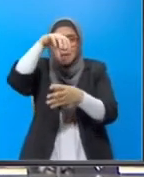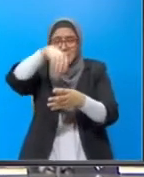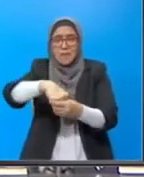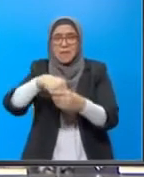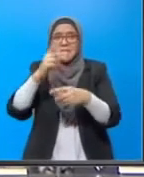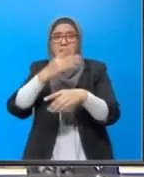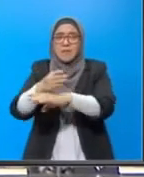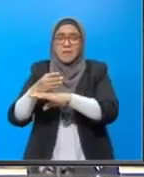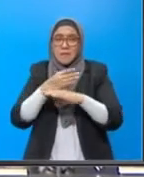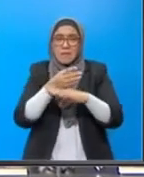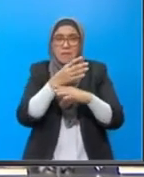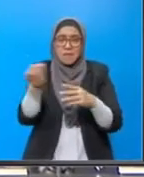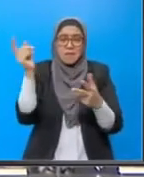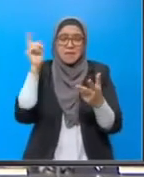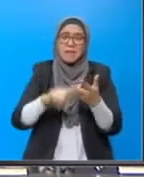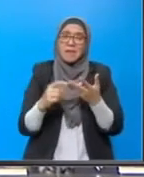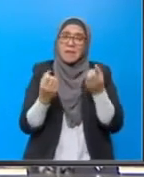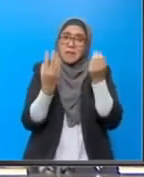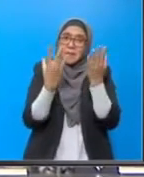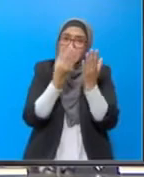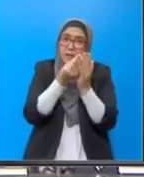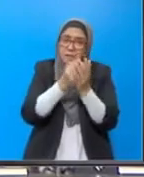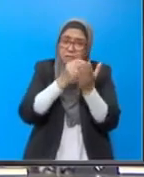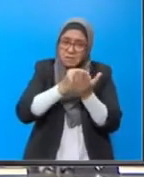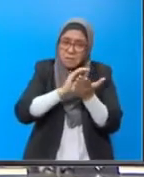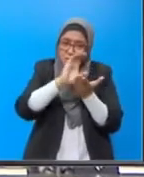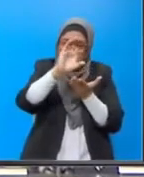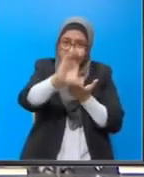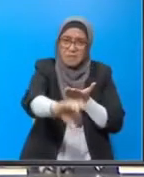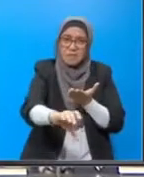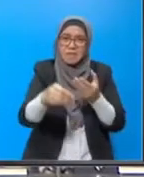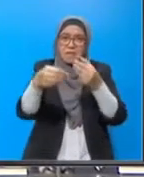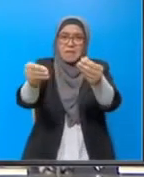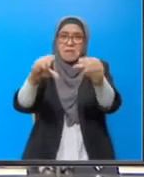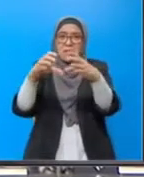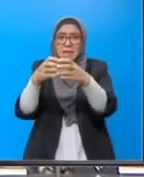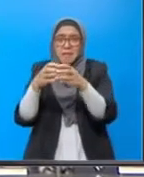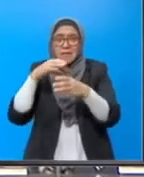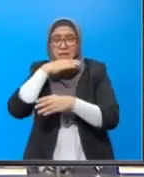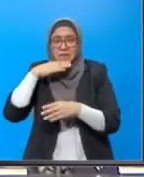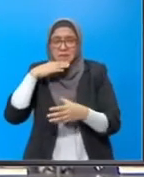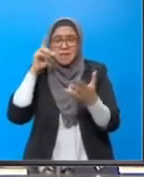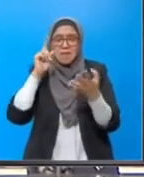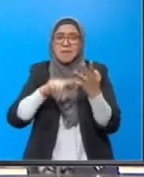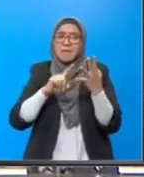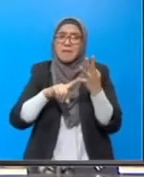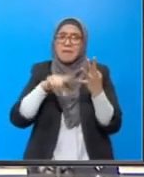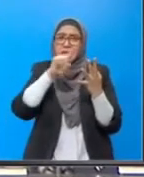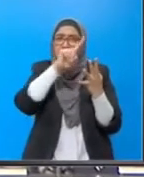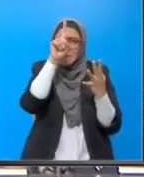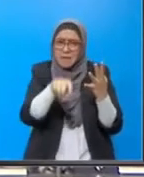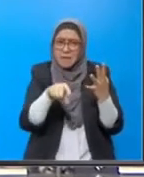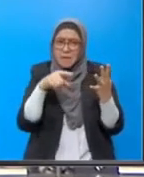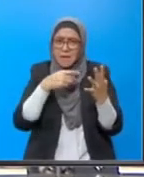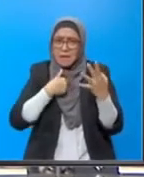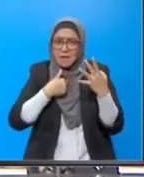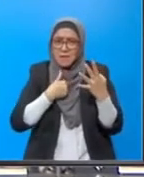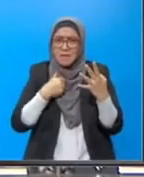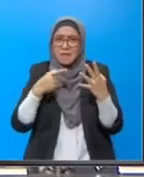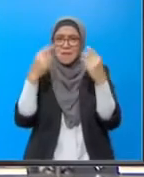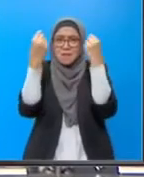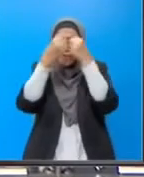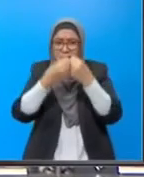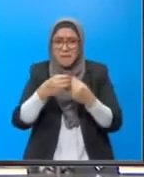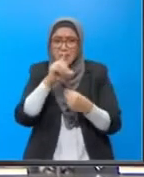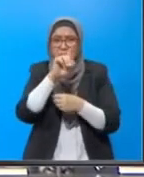peruntukan yang telah dan akan diberikan ke pegunungan beliau Apakah Kementerian mempunyai data lengkap keterlibatan beliau dalam